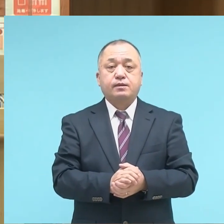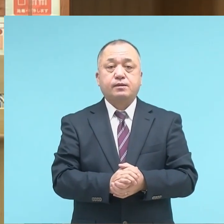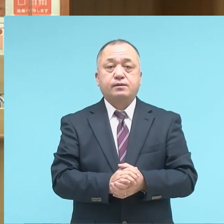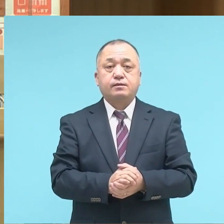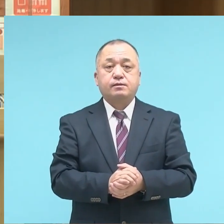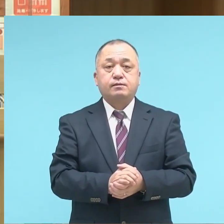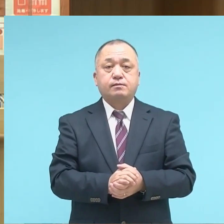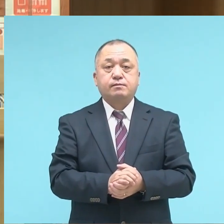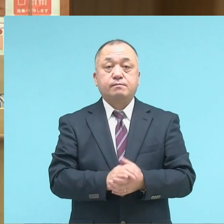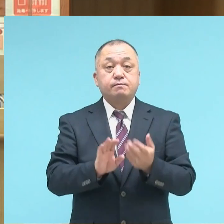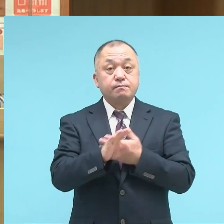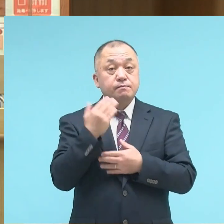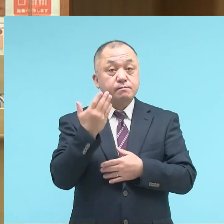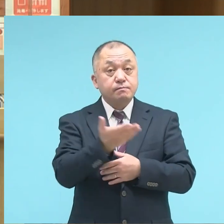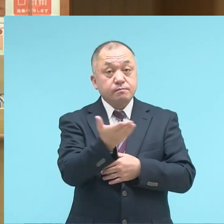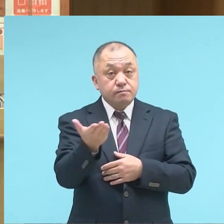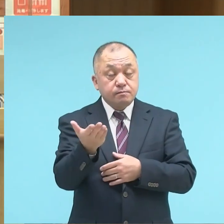か。